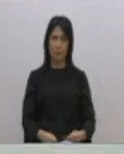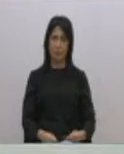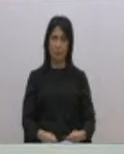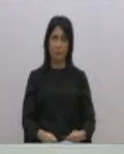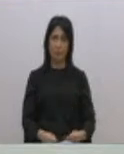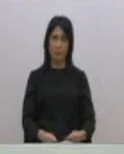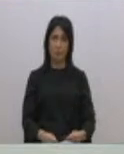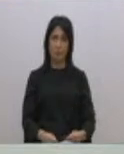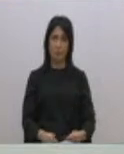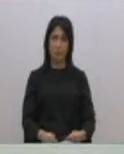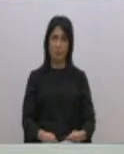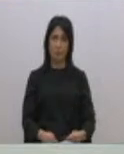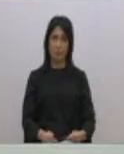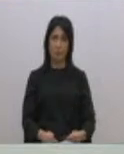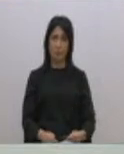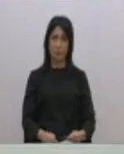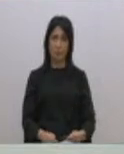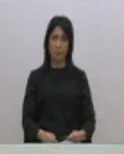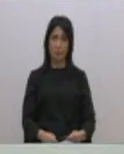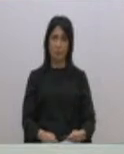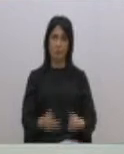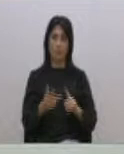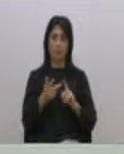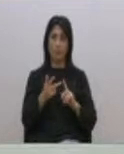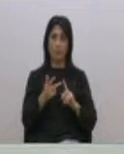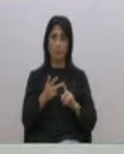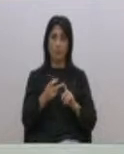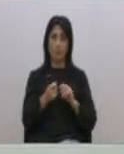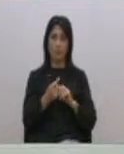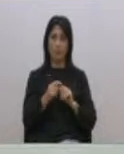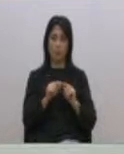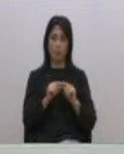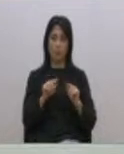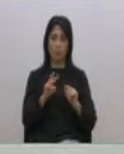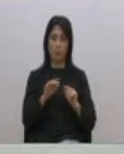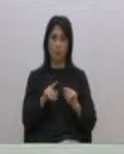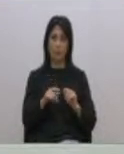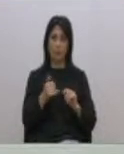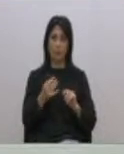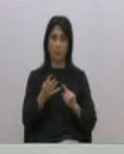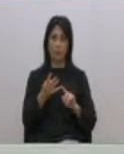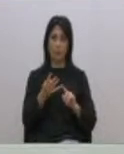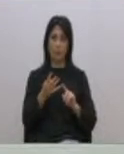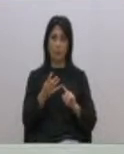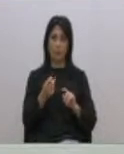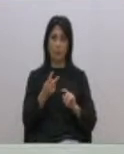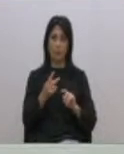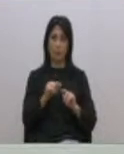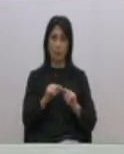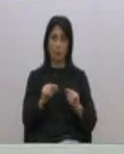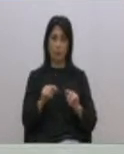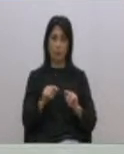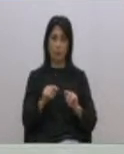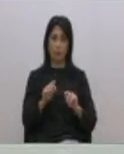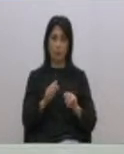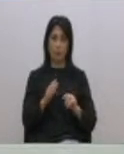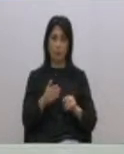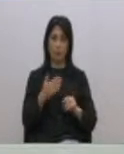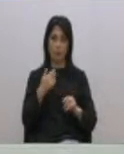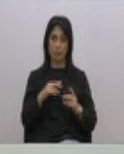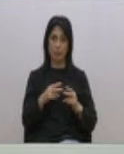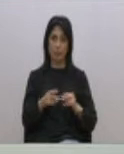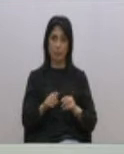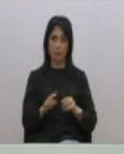კი ბატონო, კარგით. მესამე იყო, მე-11 მოხსეხებოდა, ეხლა მეოთხე, მე-12 მუხლის. მესამე არ არის